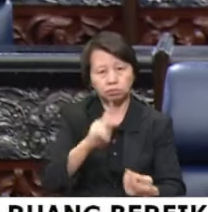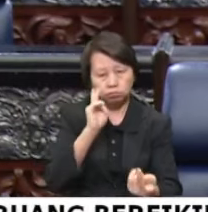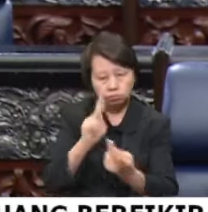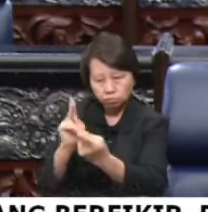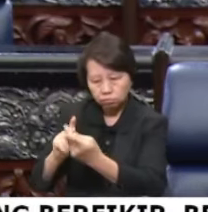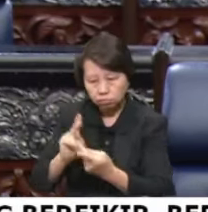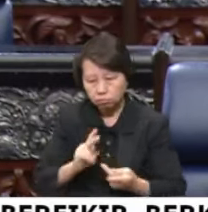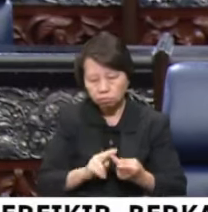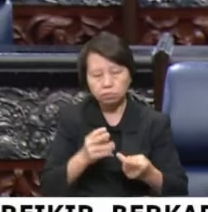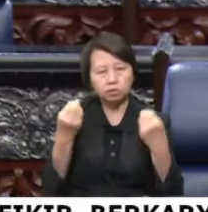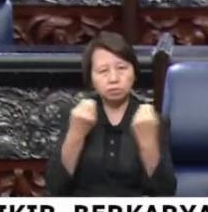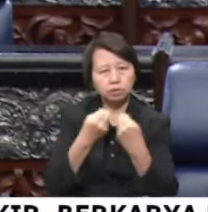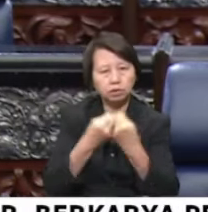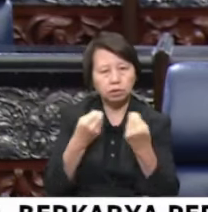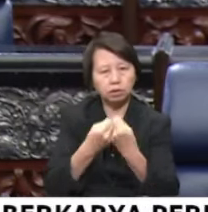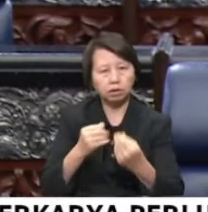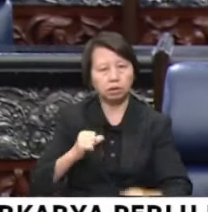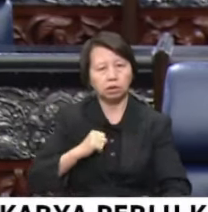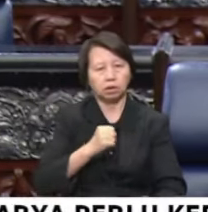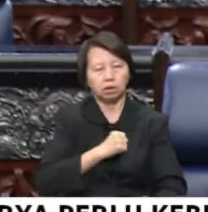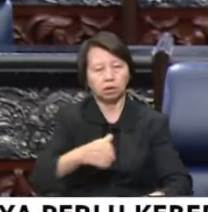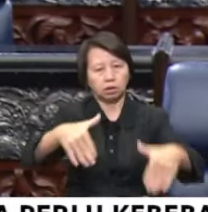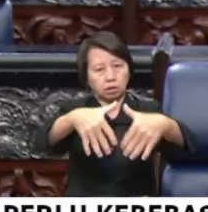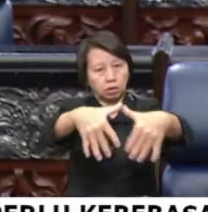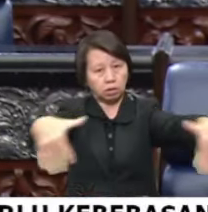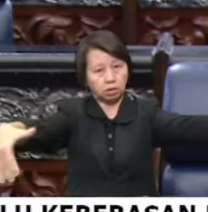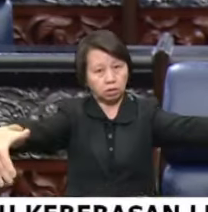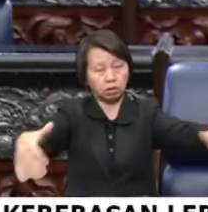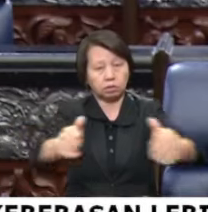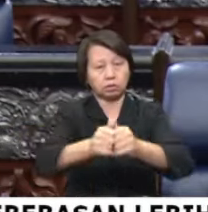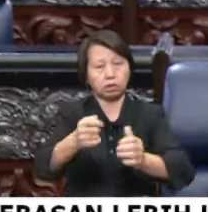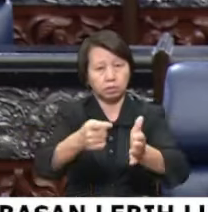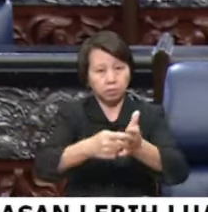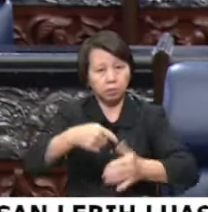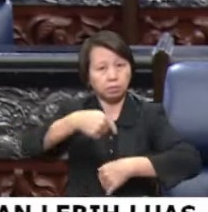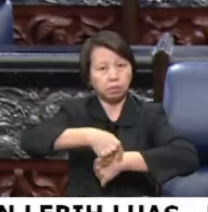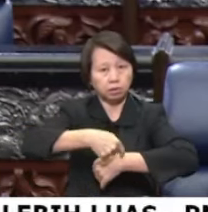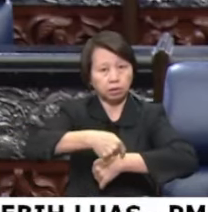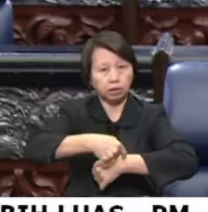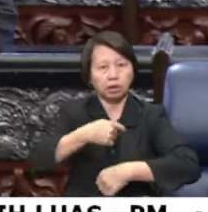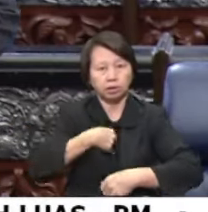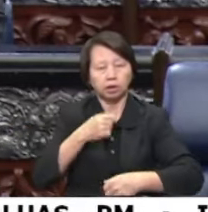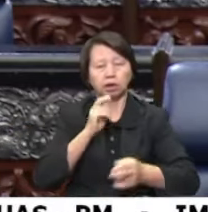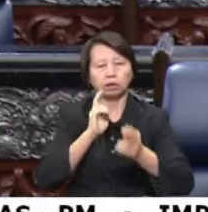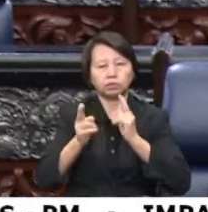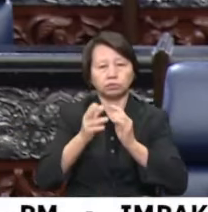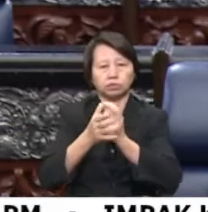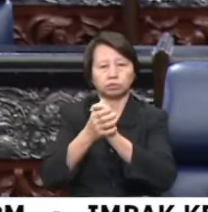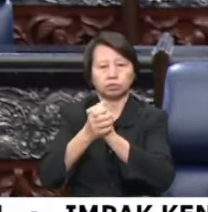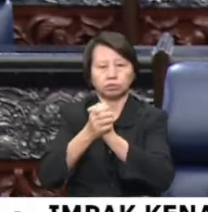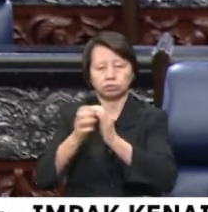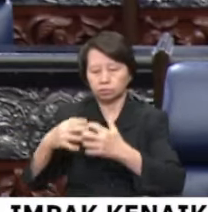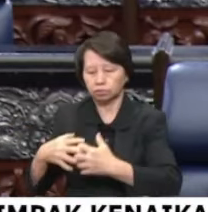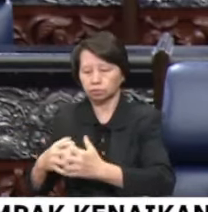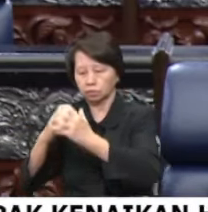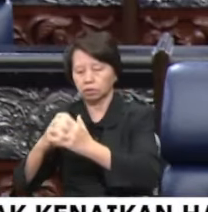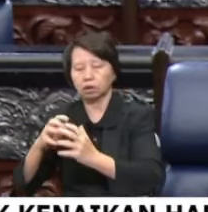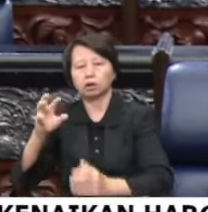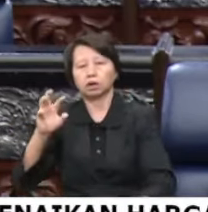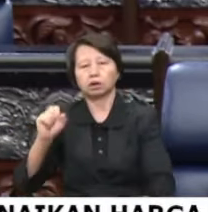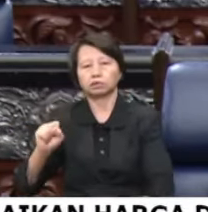merasionalisasi bilangan anggota penguatkuasa di sempadan selaras dengan keperluan masa? Saya juga mengambil sempatan mengucapkan tahniah atas penubuhan SBA ini. Terima